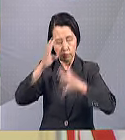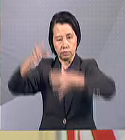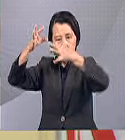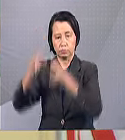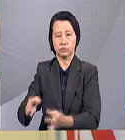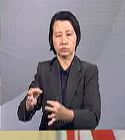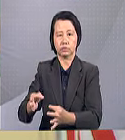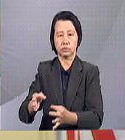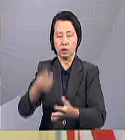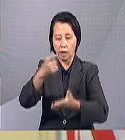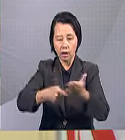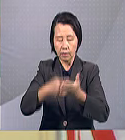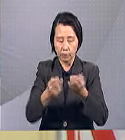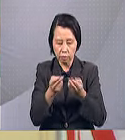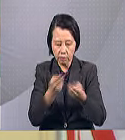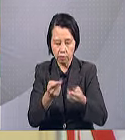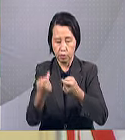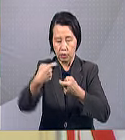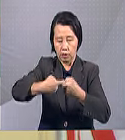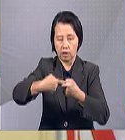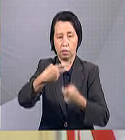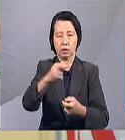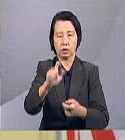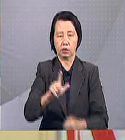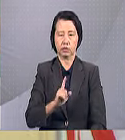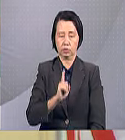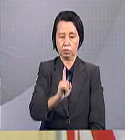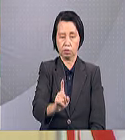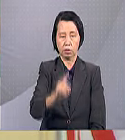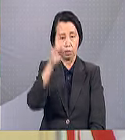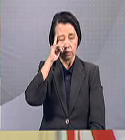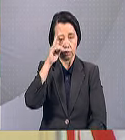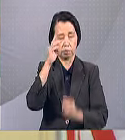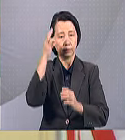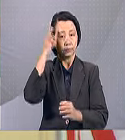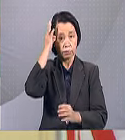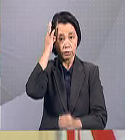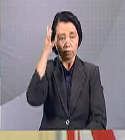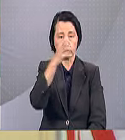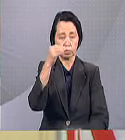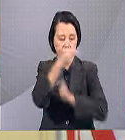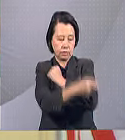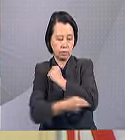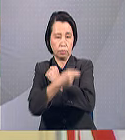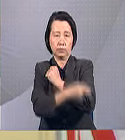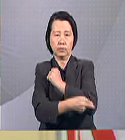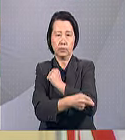memutuskan sebarang urusan berkaitan hal ehwal Islam di persekutuan dan di negeri-negeri.